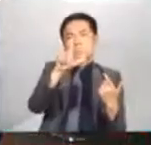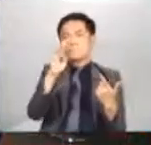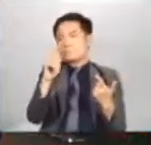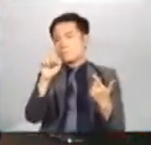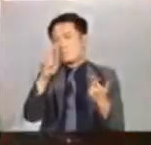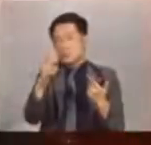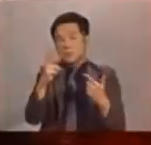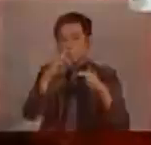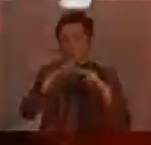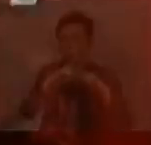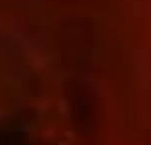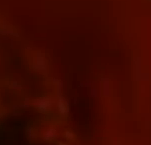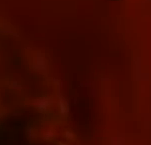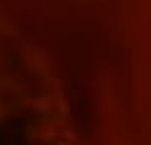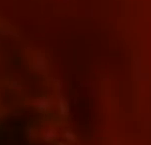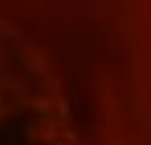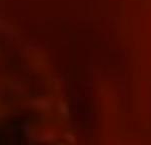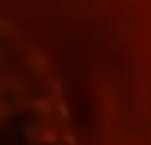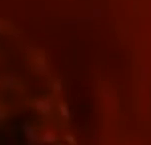Hai